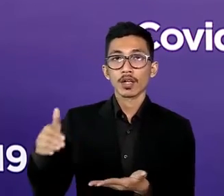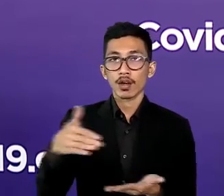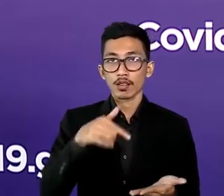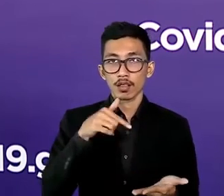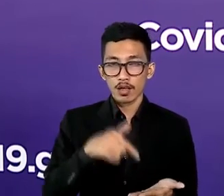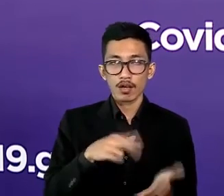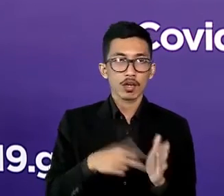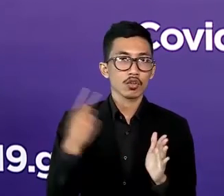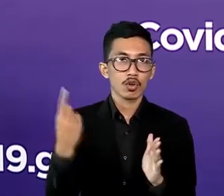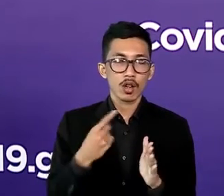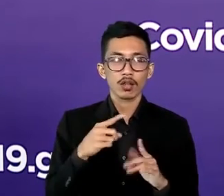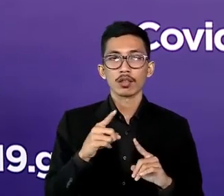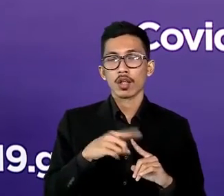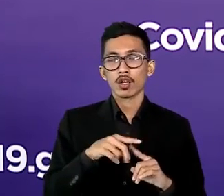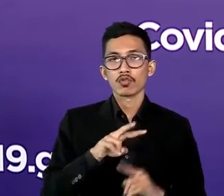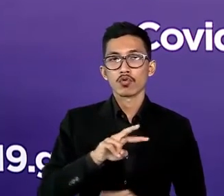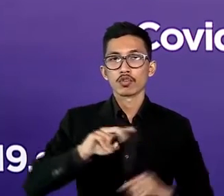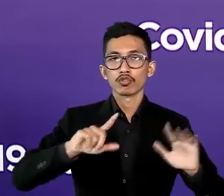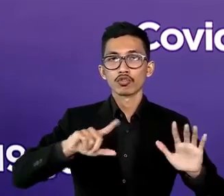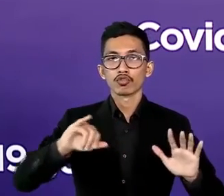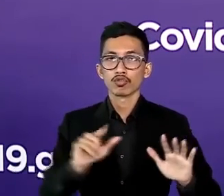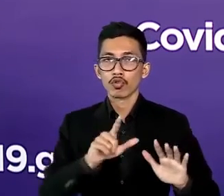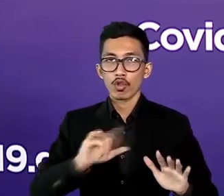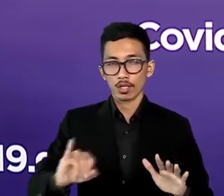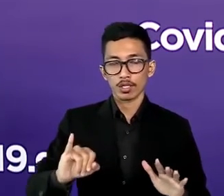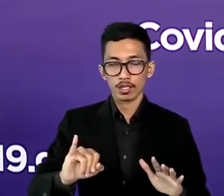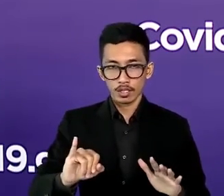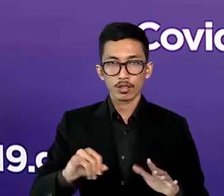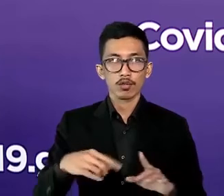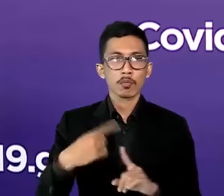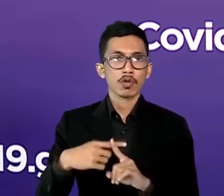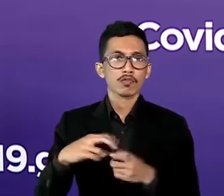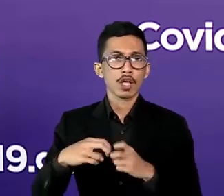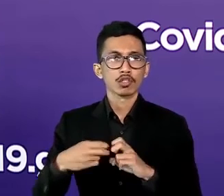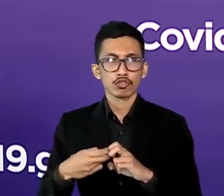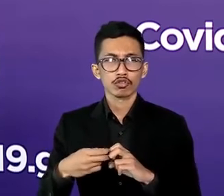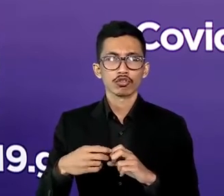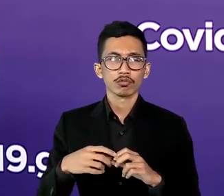secara nasional pada 27 Juli, angka positivity rate mingguan masih sebesar